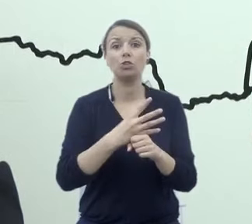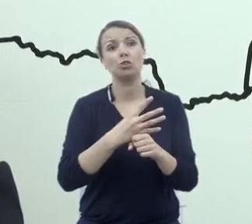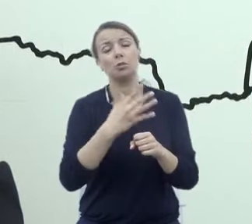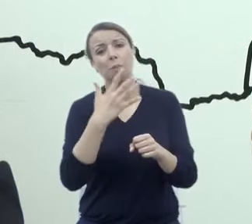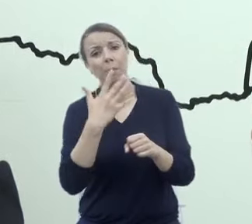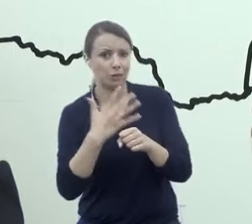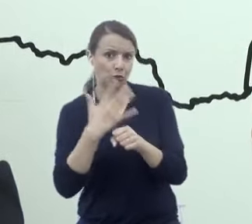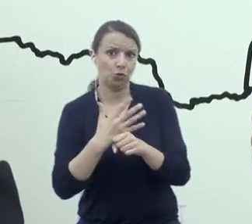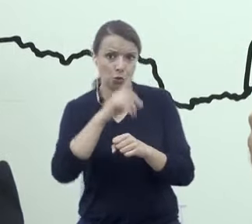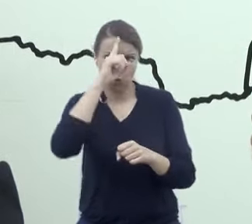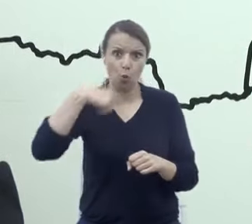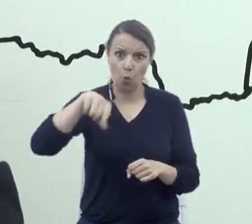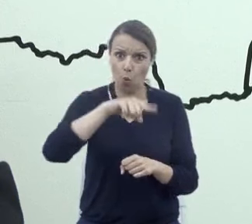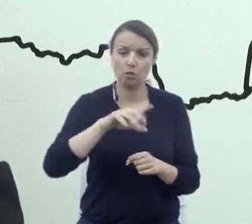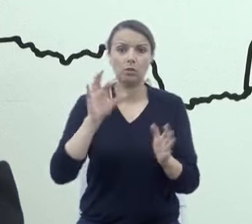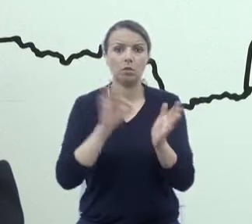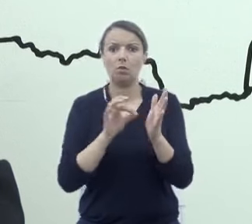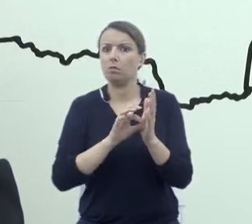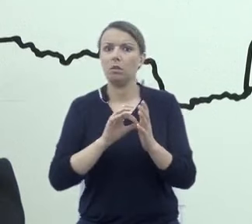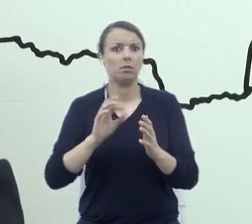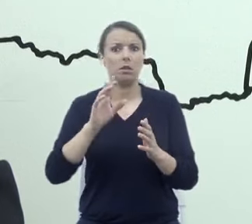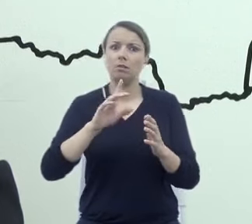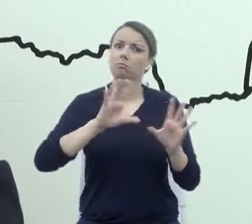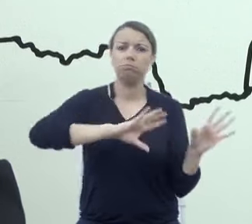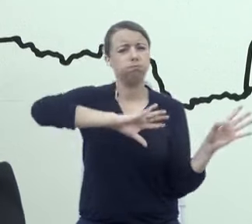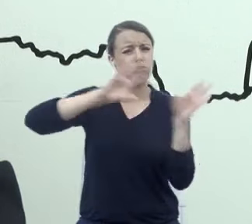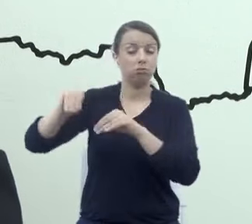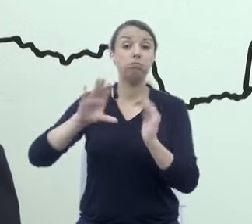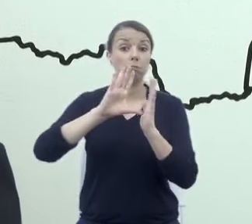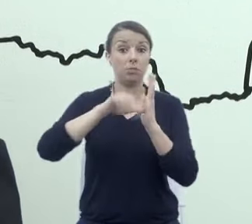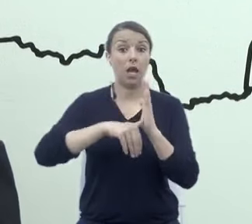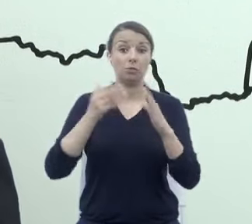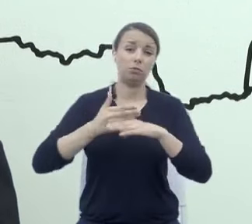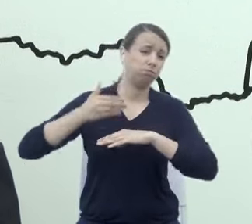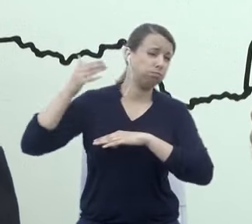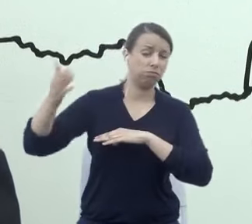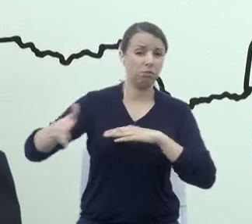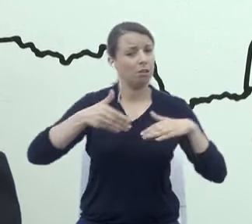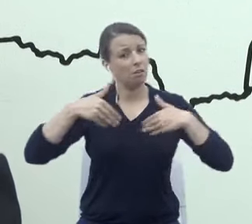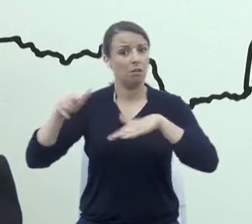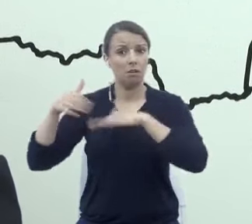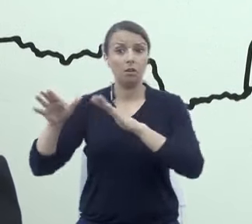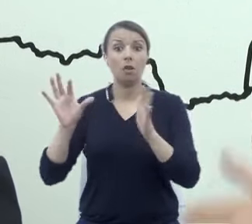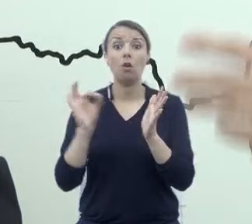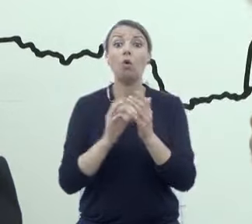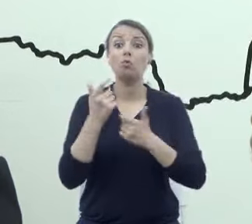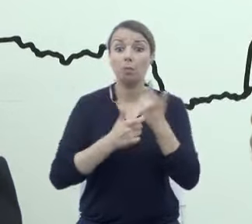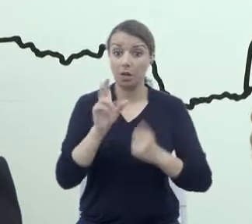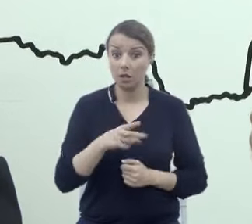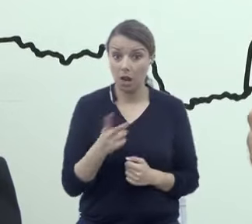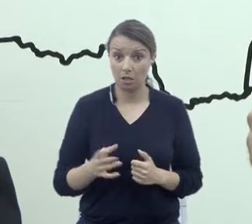40-50 ludzi wyprowadzonych w pierwszej turze za miasto, była możliwa tylko w momencie,